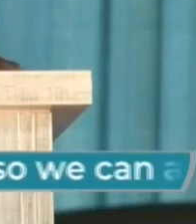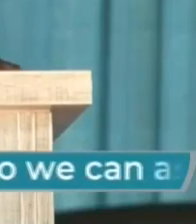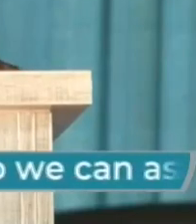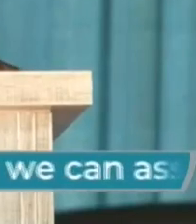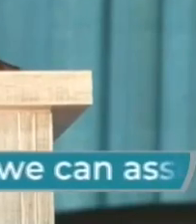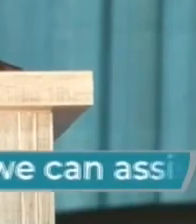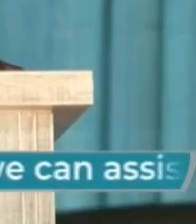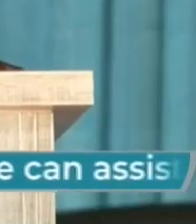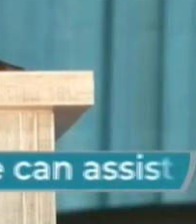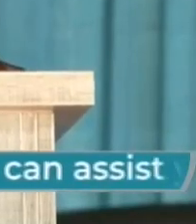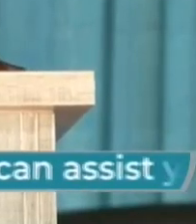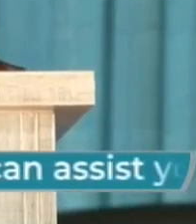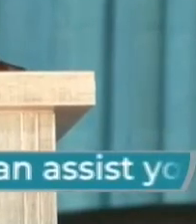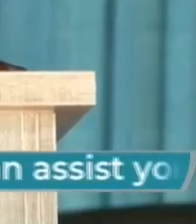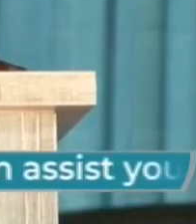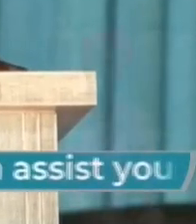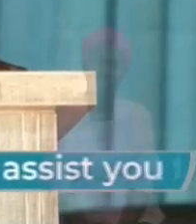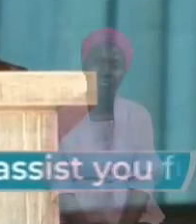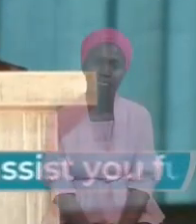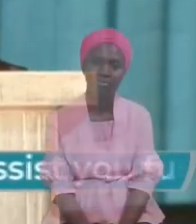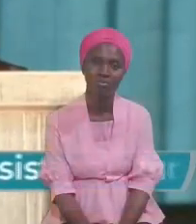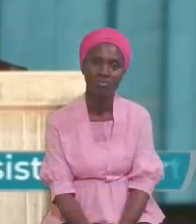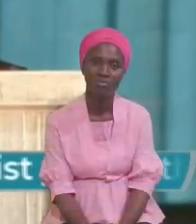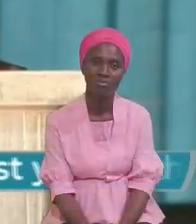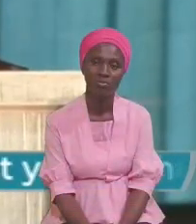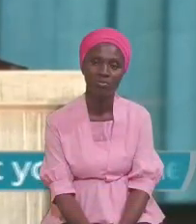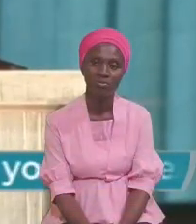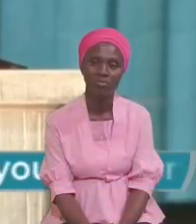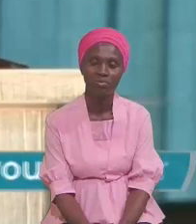lisiblement le nom des gens.